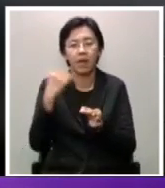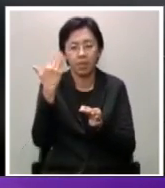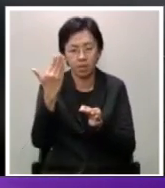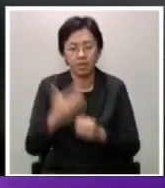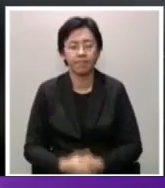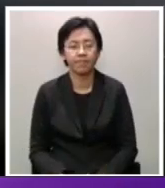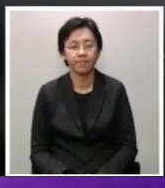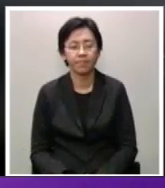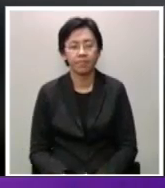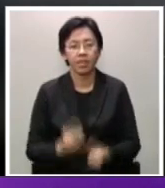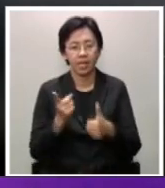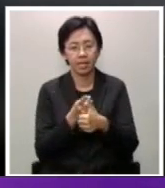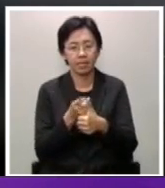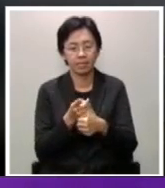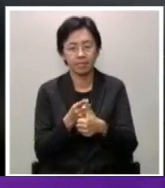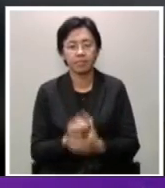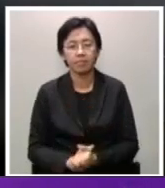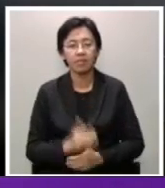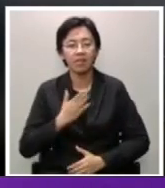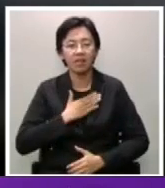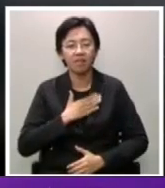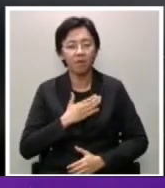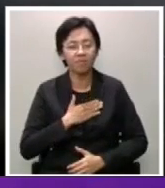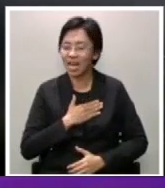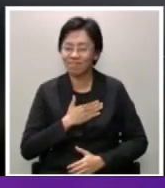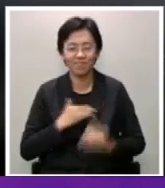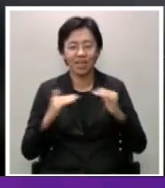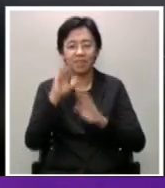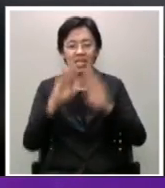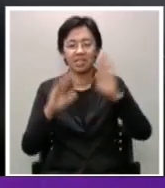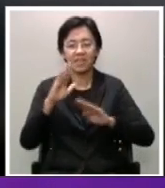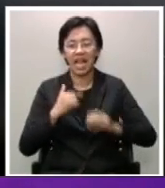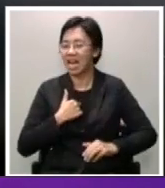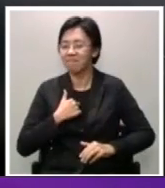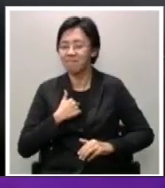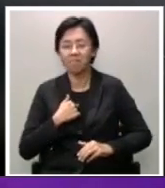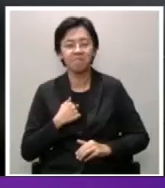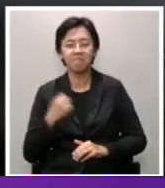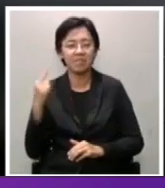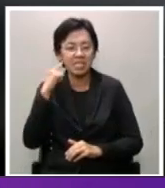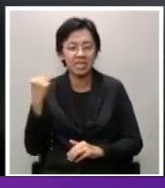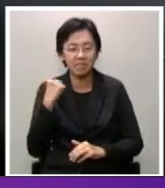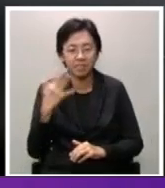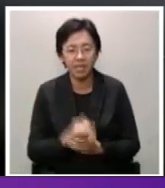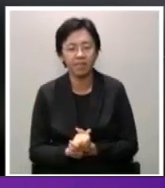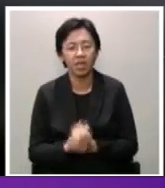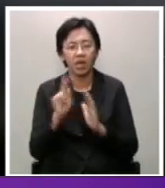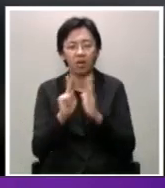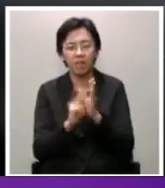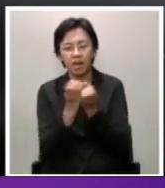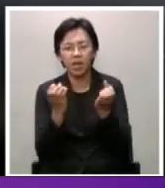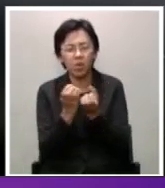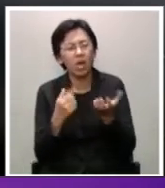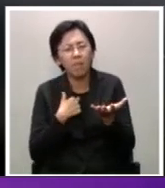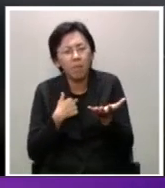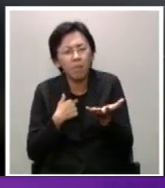ครับในเรื่องแรกว่าผมเป็นผู้มายึดมั่นและศรัทธาต่อการปกครองระบอบประชาธิปไตยนะครับการลบล้างรัฐธรรมนูญหลักๆที่ว่ามาทั้งหมด